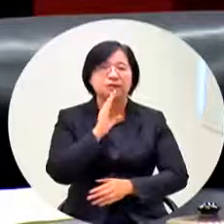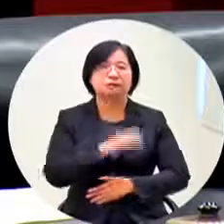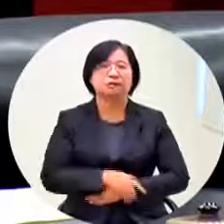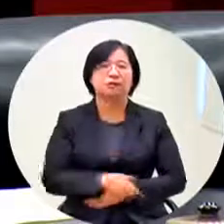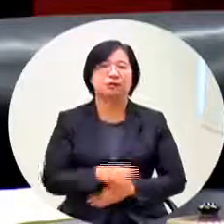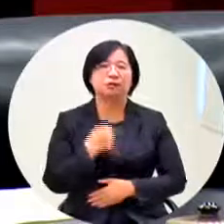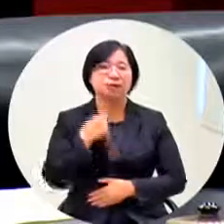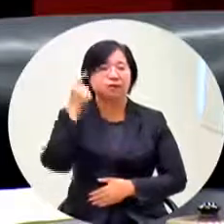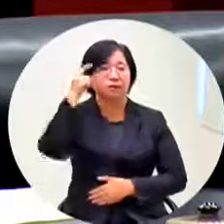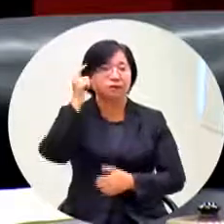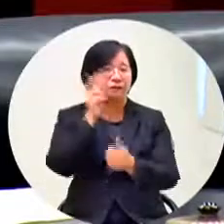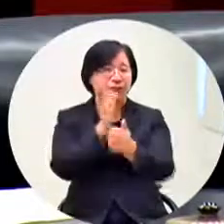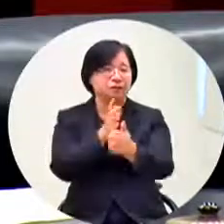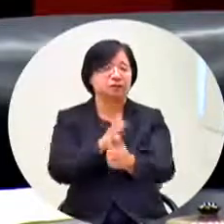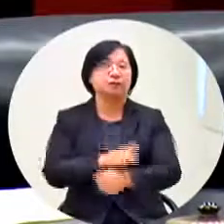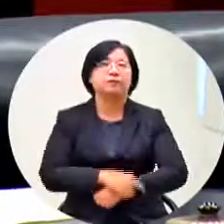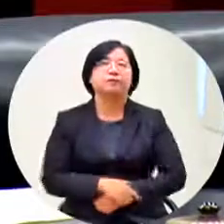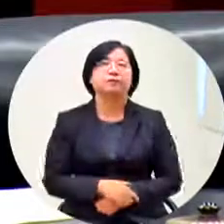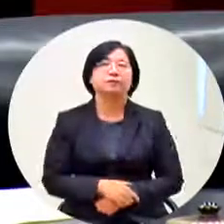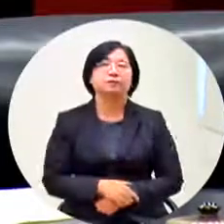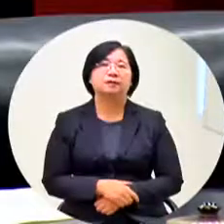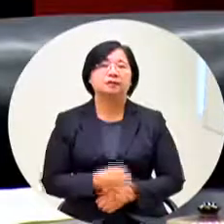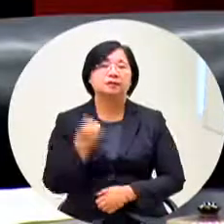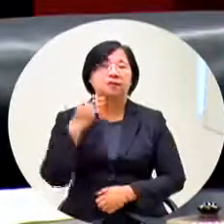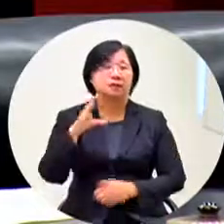问一下，来新闻局局长，